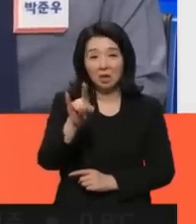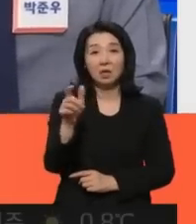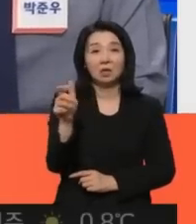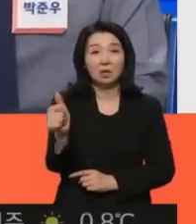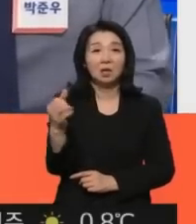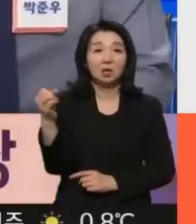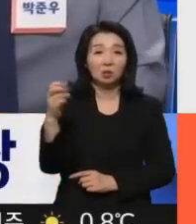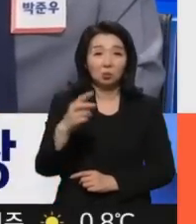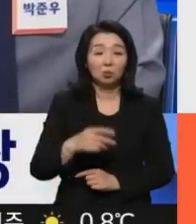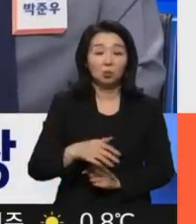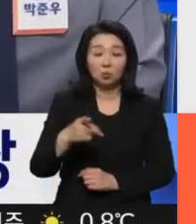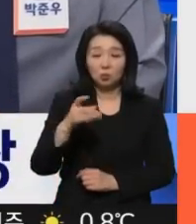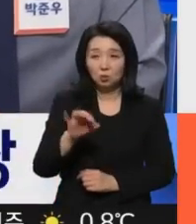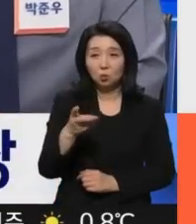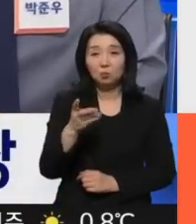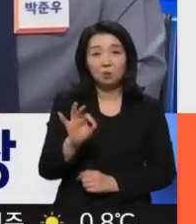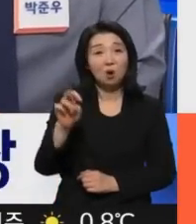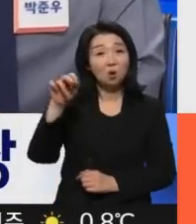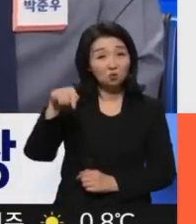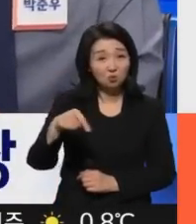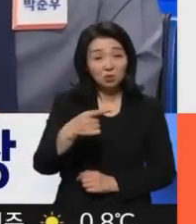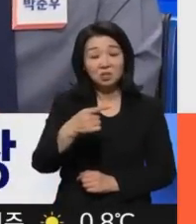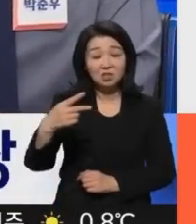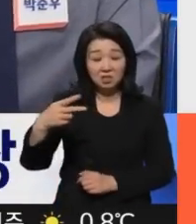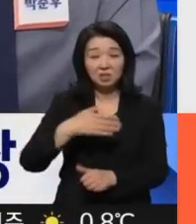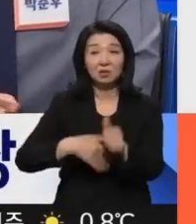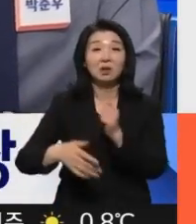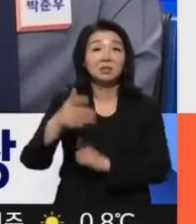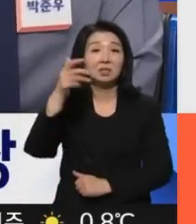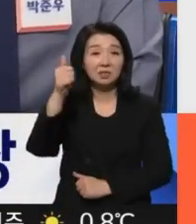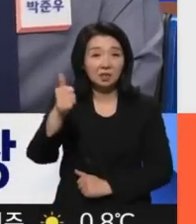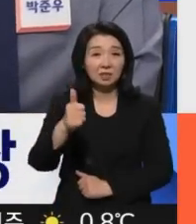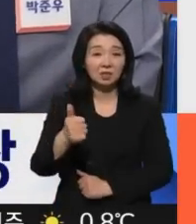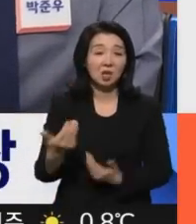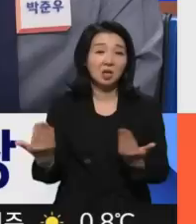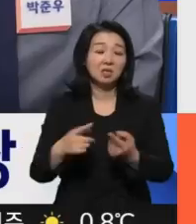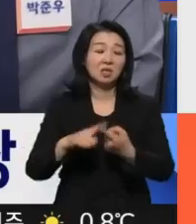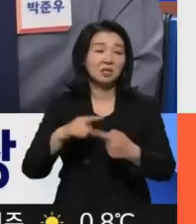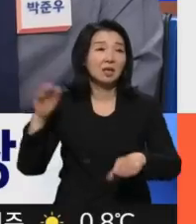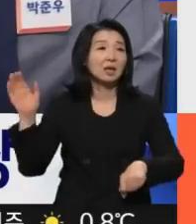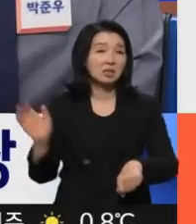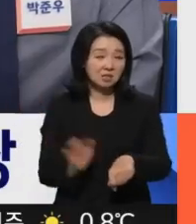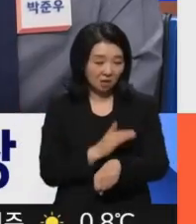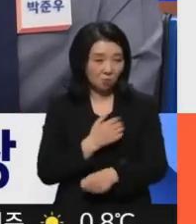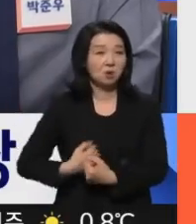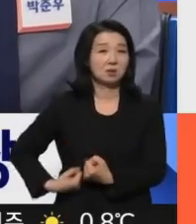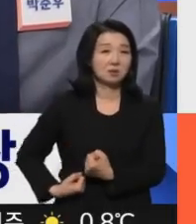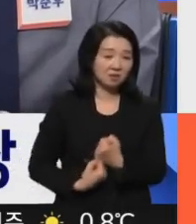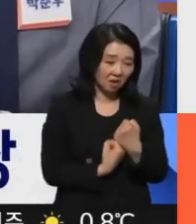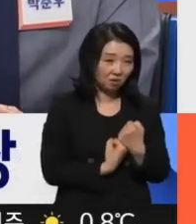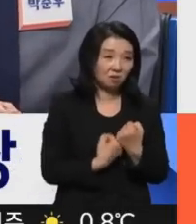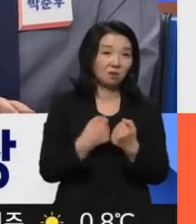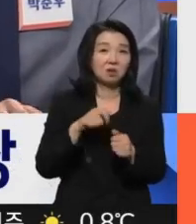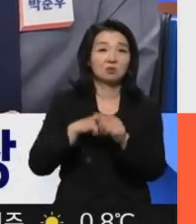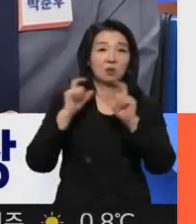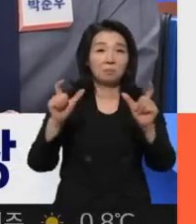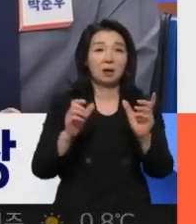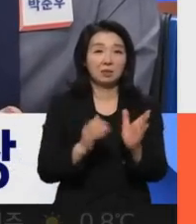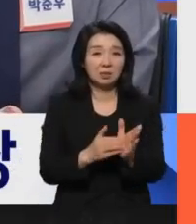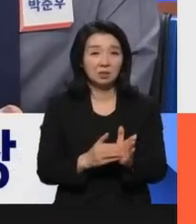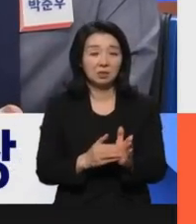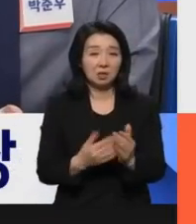용산경찰서장과 송병주 용산서 112 상황실장에 대해서는 업무상 과실치사상 혐의를 적용을 했고요. 이 헬로윈